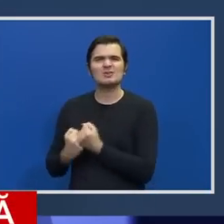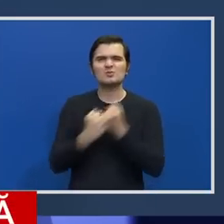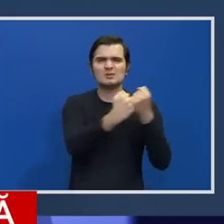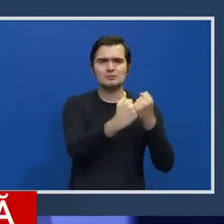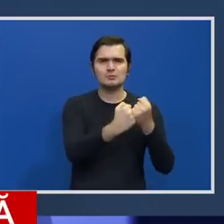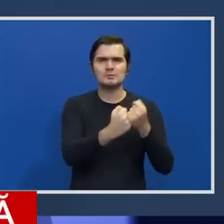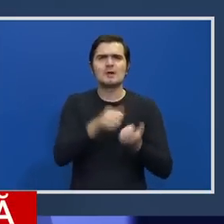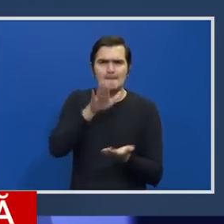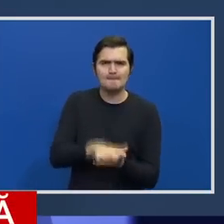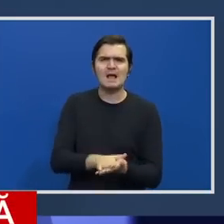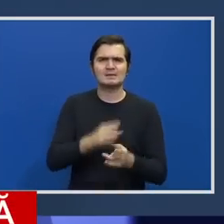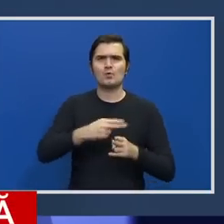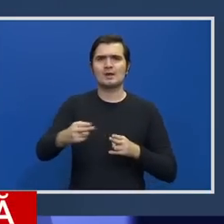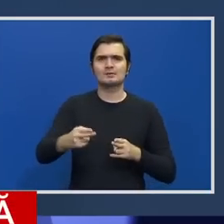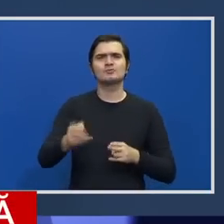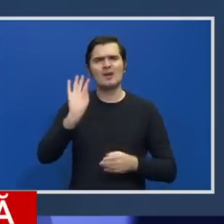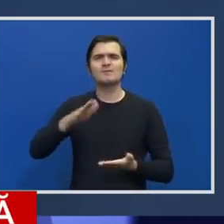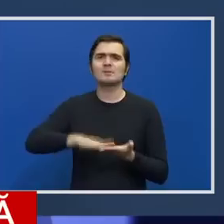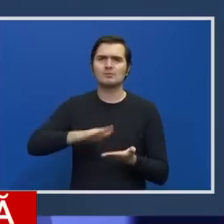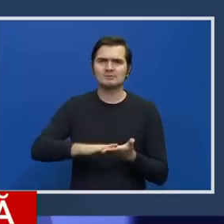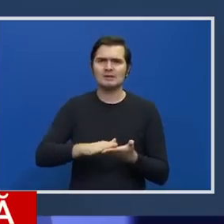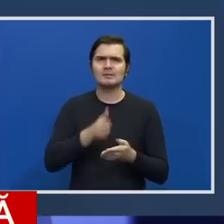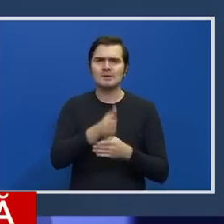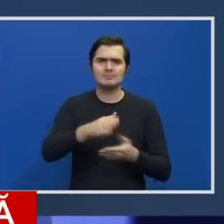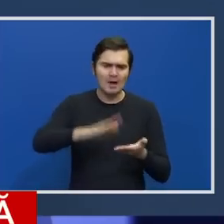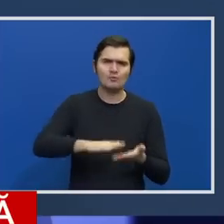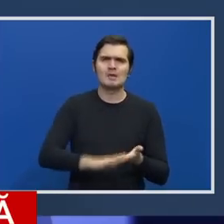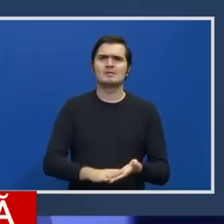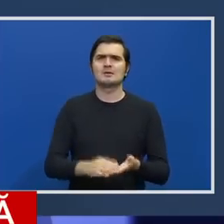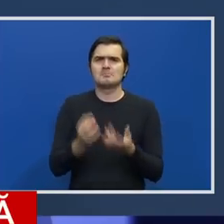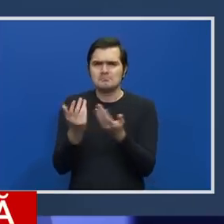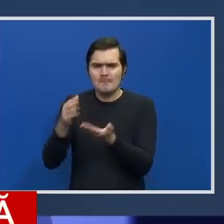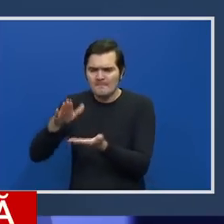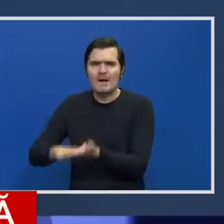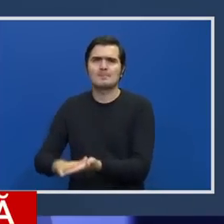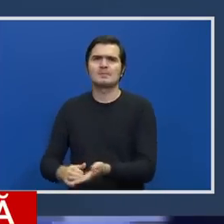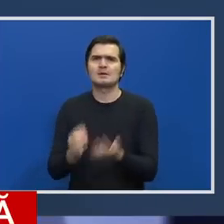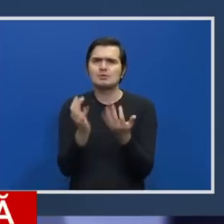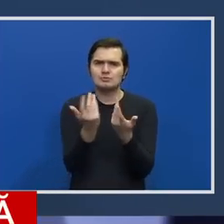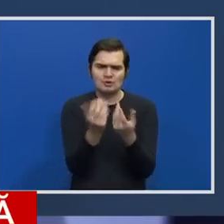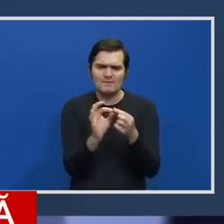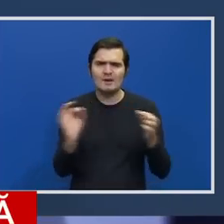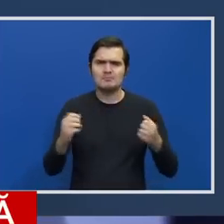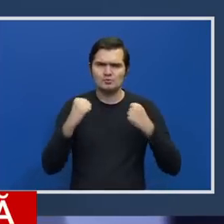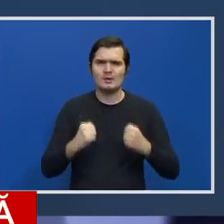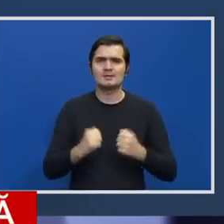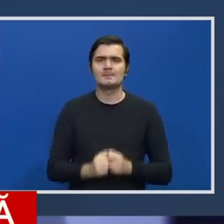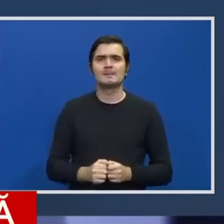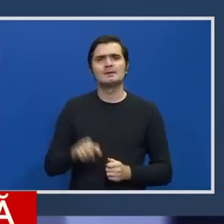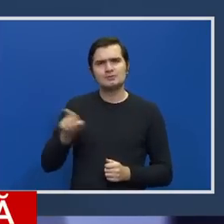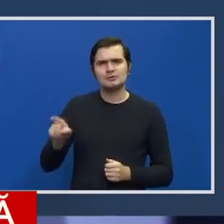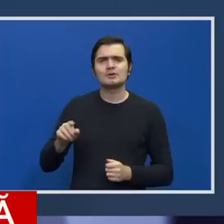susținut vocal pe baze corecte demonstrate prin argumente fapte și cifre solide